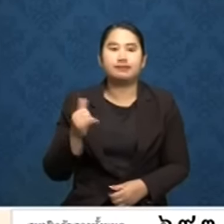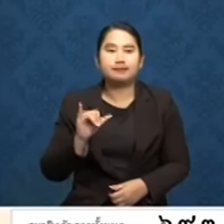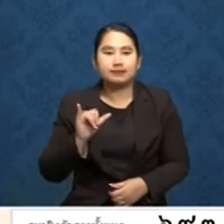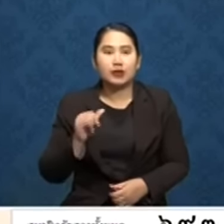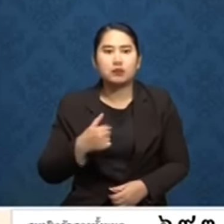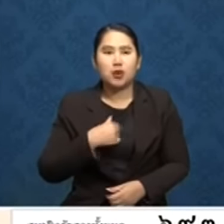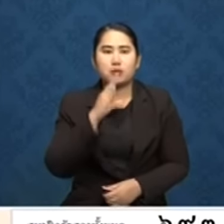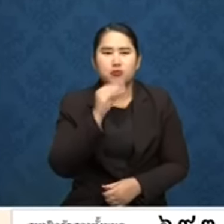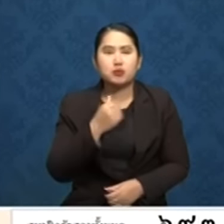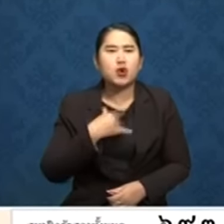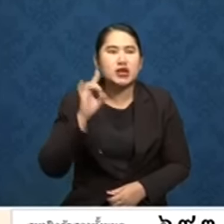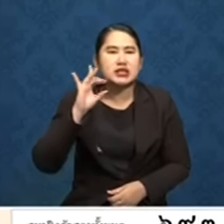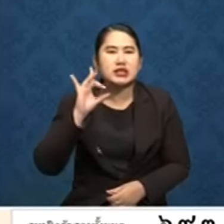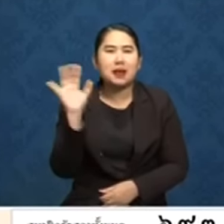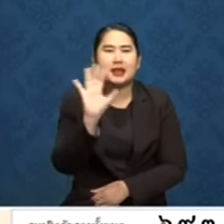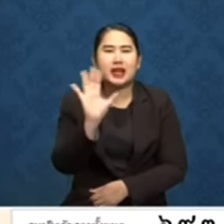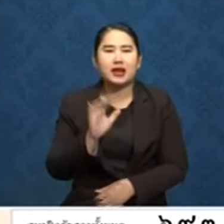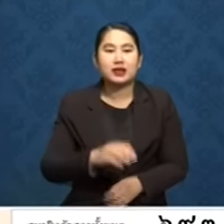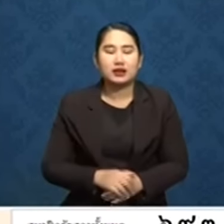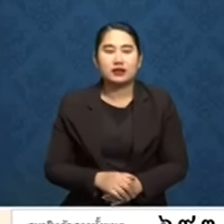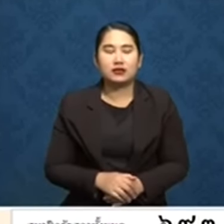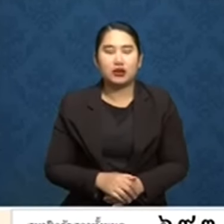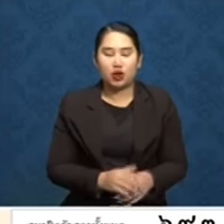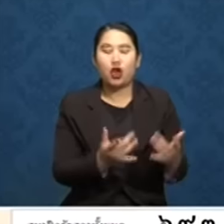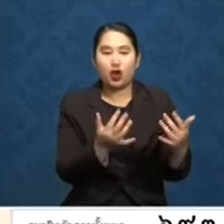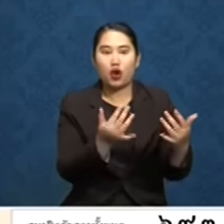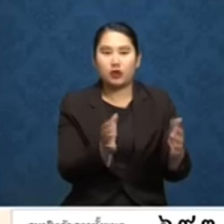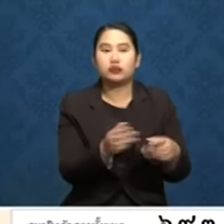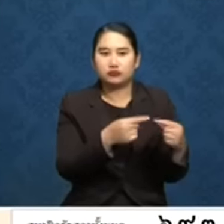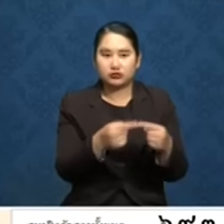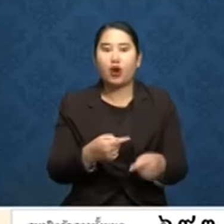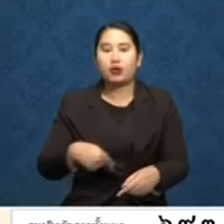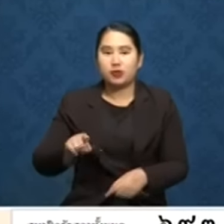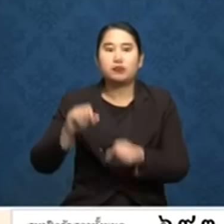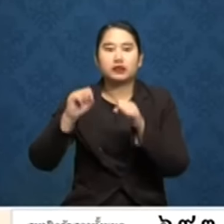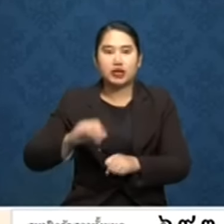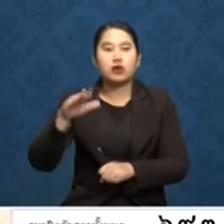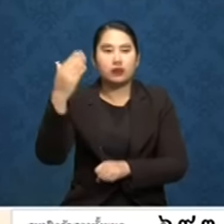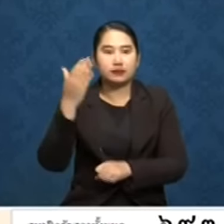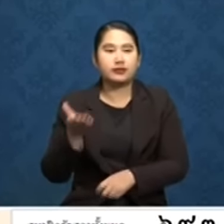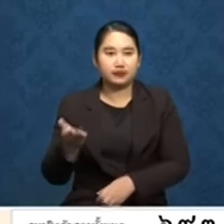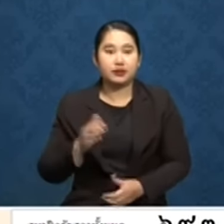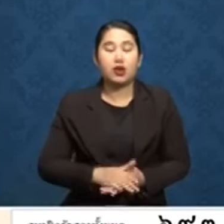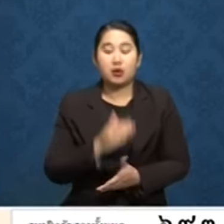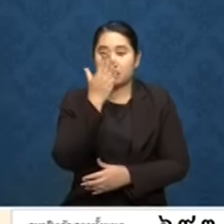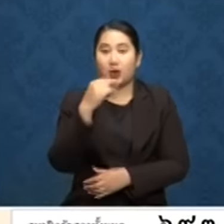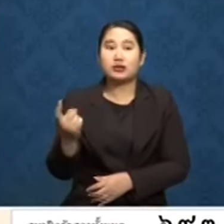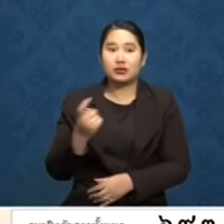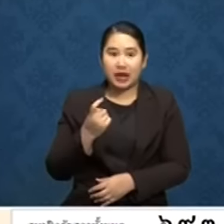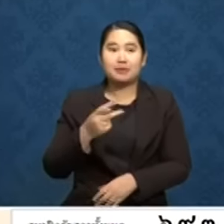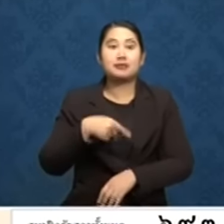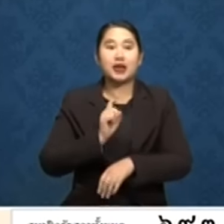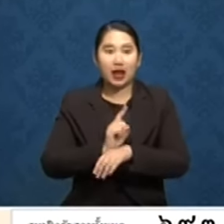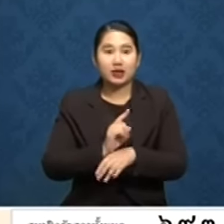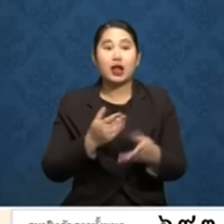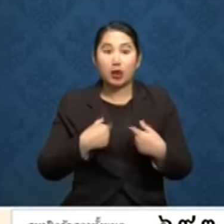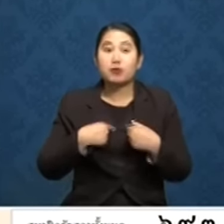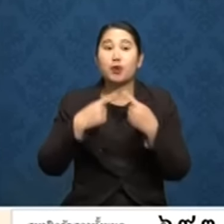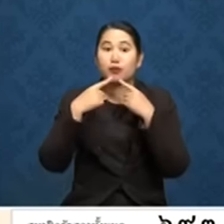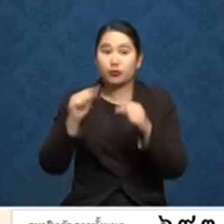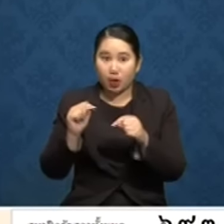พูดไม่ได้เกเรนะท่านประธาน เดี๋ยวท่านต่อเอาของณัฐวุฒิให้จบก่อนเพราะว่าเขาถามประธานแล้วผม